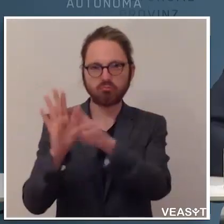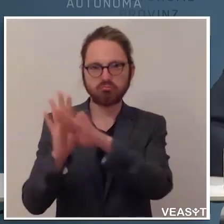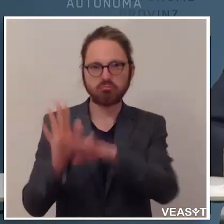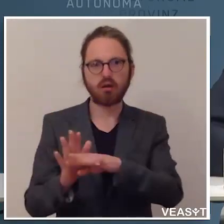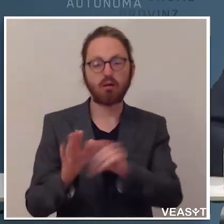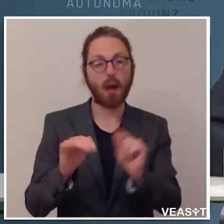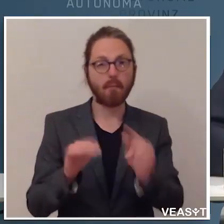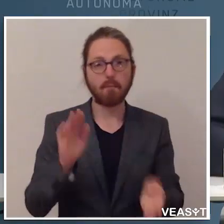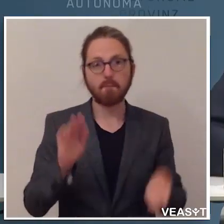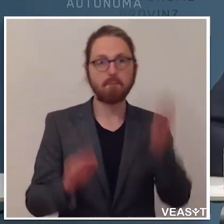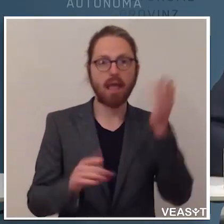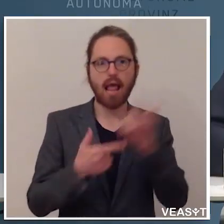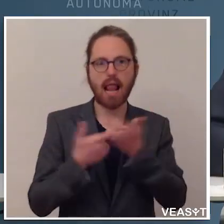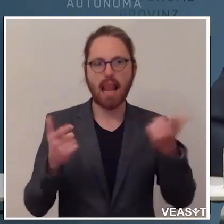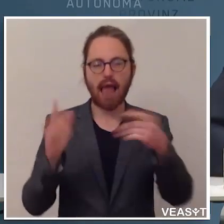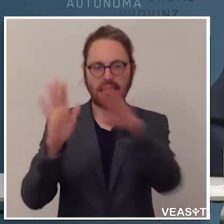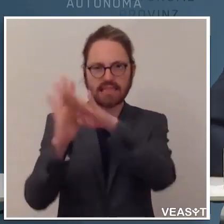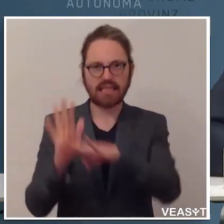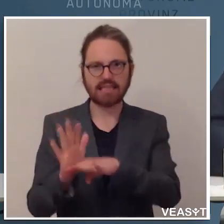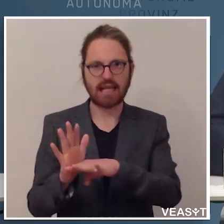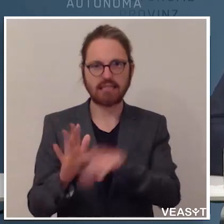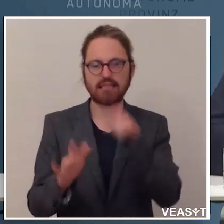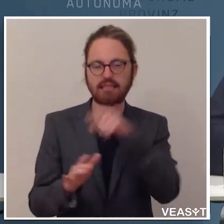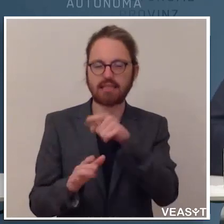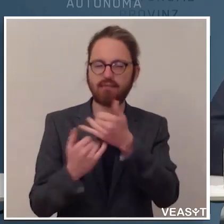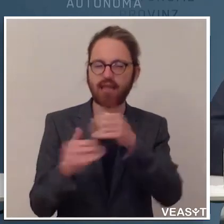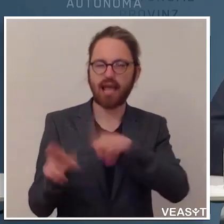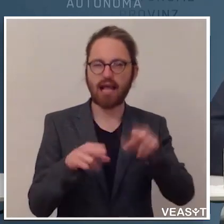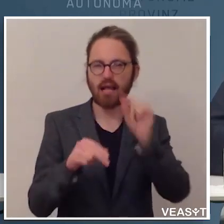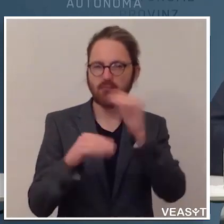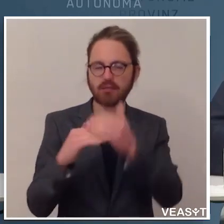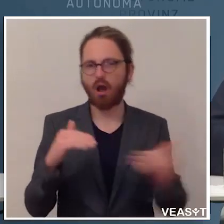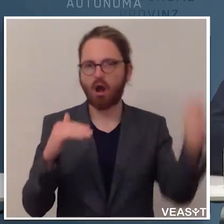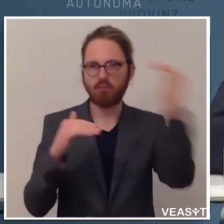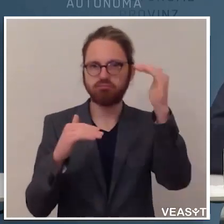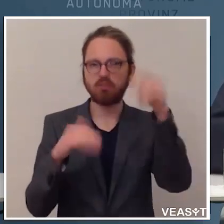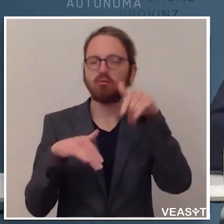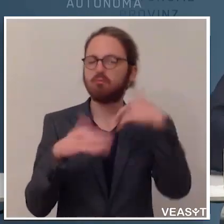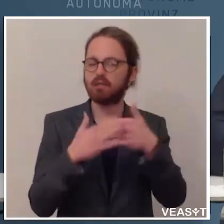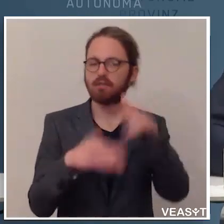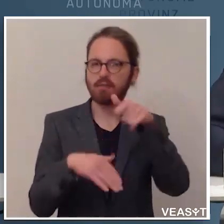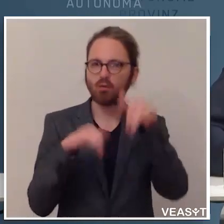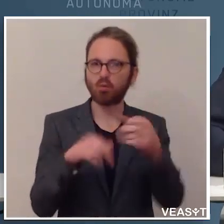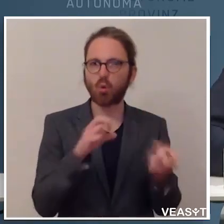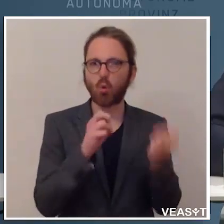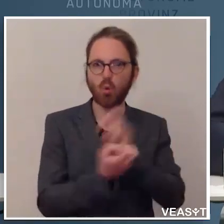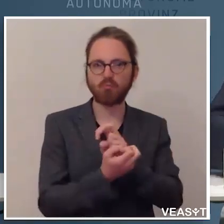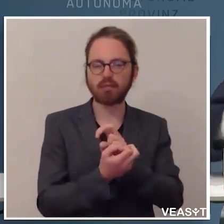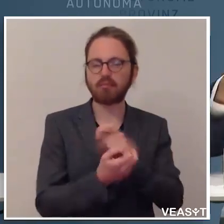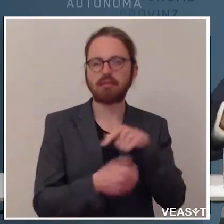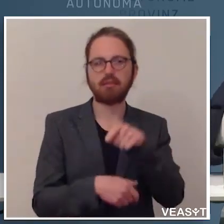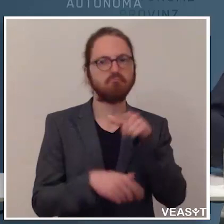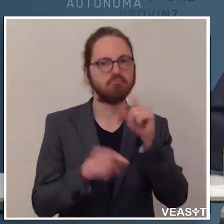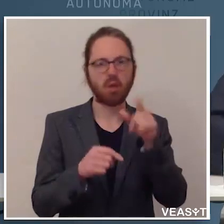gestellte Norm und das ist umzusetzen. Und das sogar unabhängig von der Frage, ob, das wird vielleicht der Hintergedanke bei der Frage sein, ob